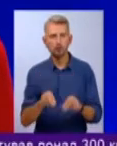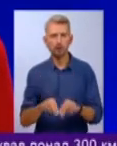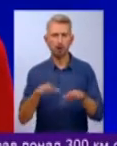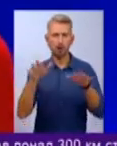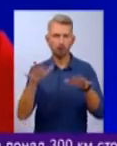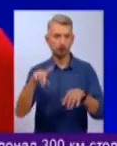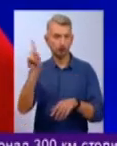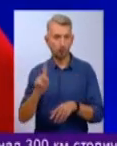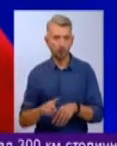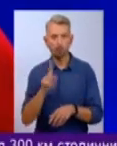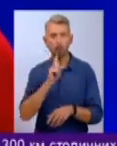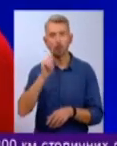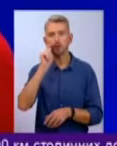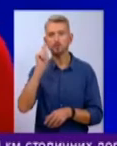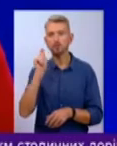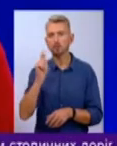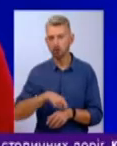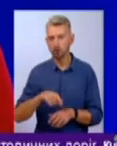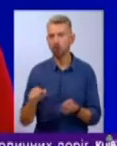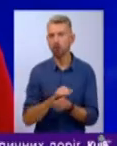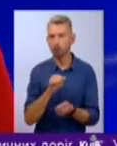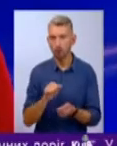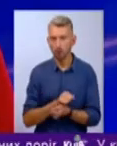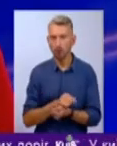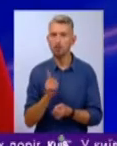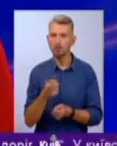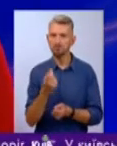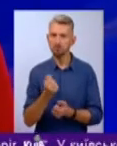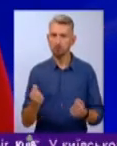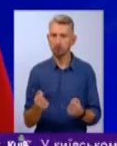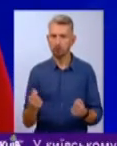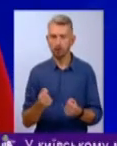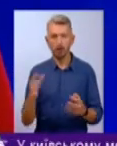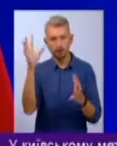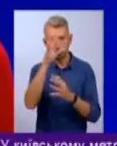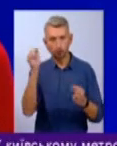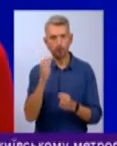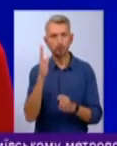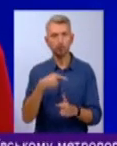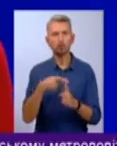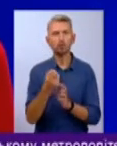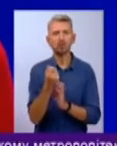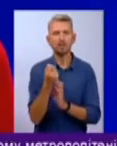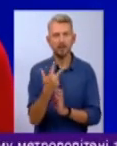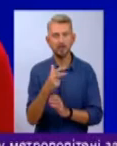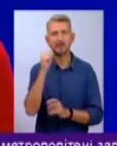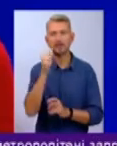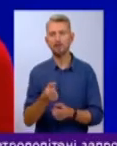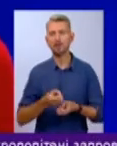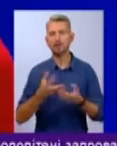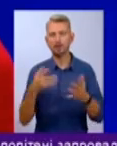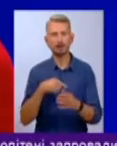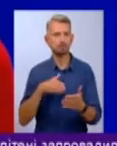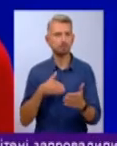грозами, але поки у Києві переважно скрізь сухо, зате стає дедалі прохолодніше. Вночі на термометрах плюс 13, завтра в день